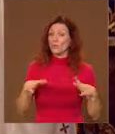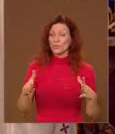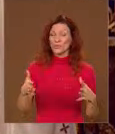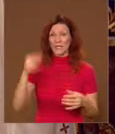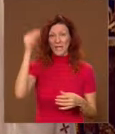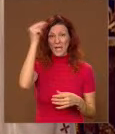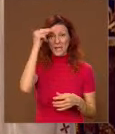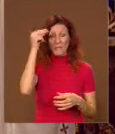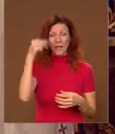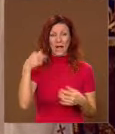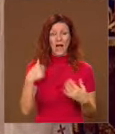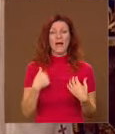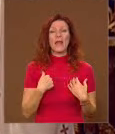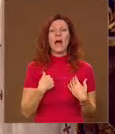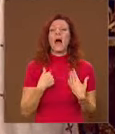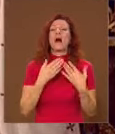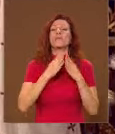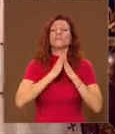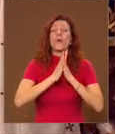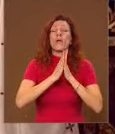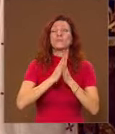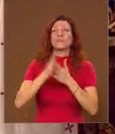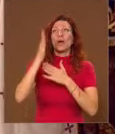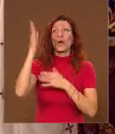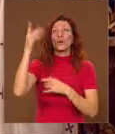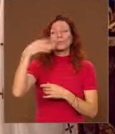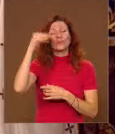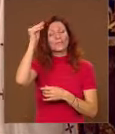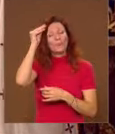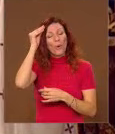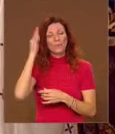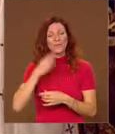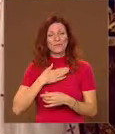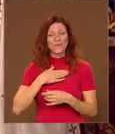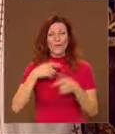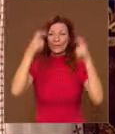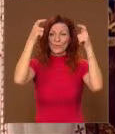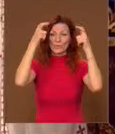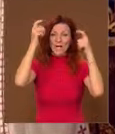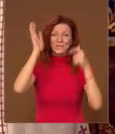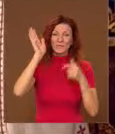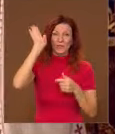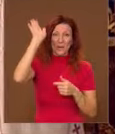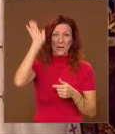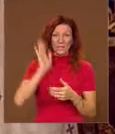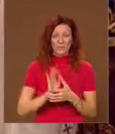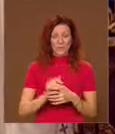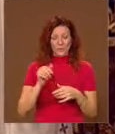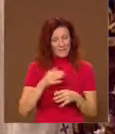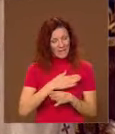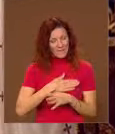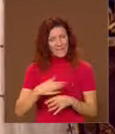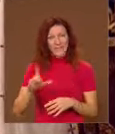да помене Господ Бог в своето царство. Сега и винаги, во веки веков.